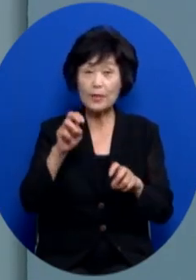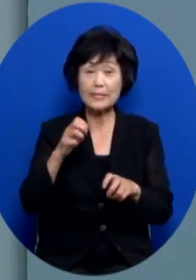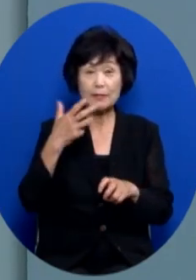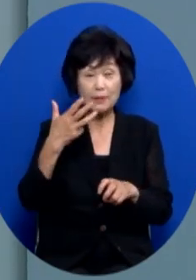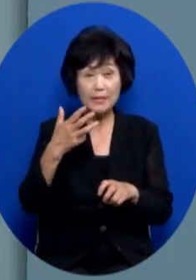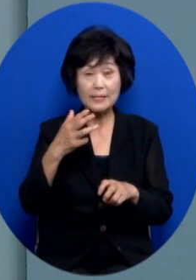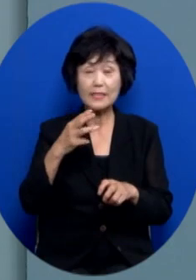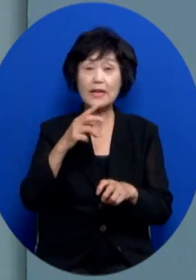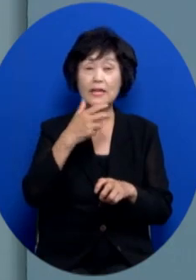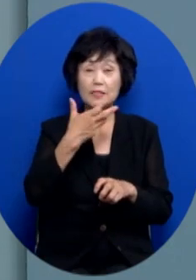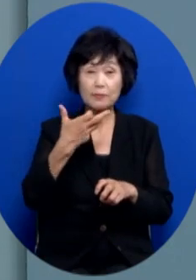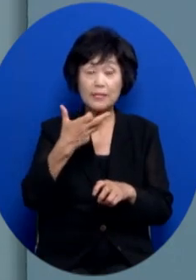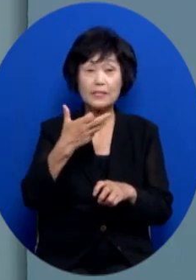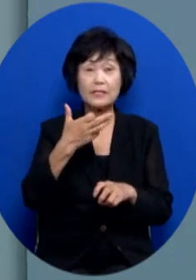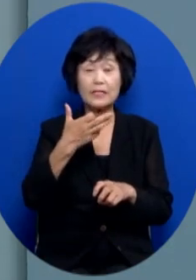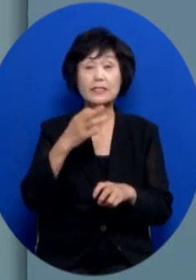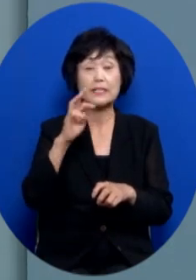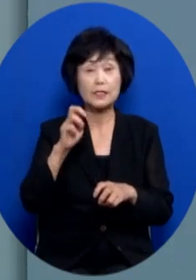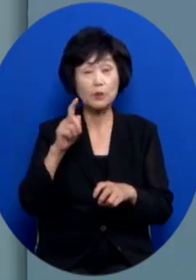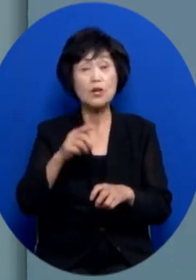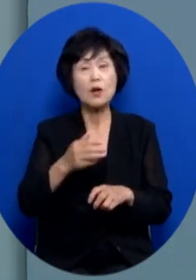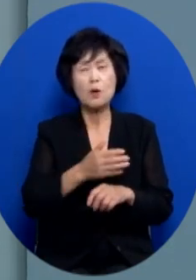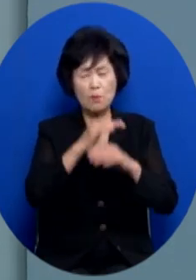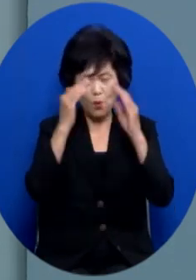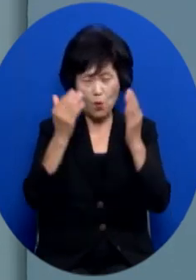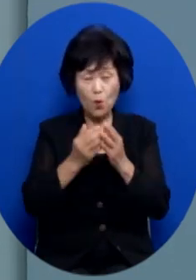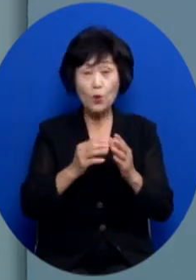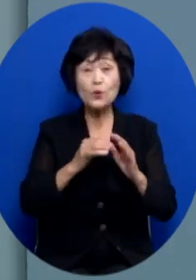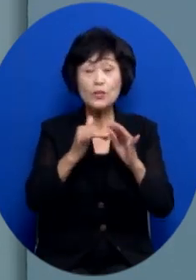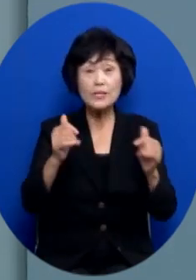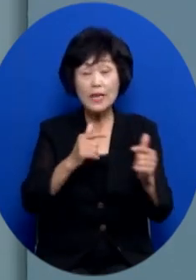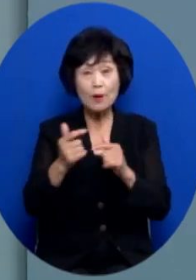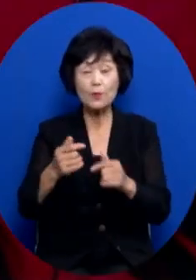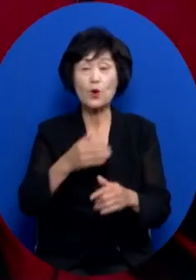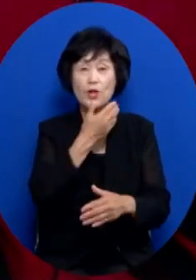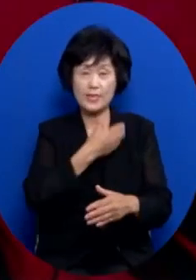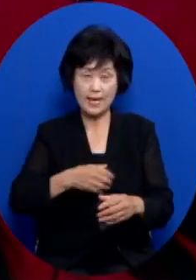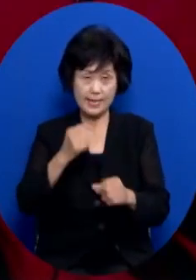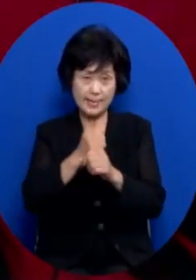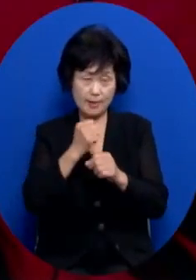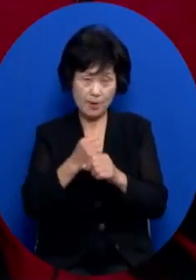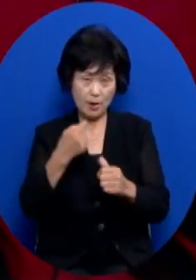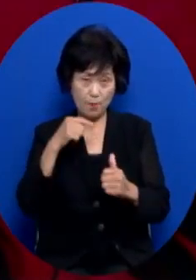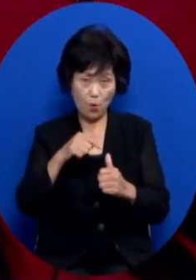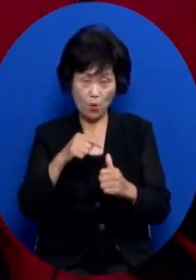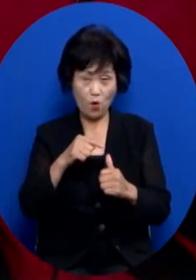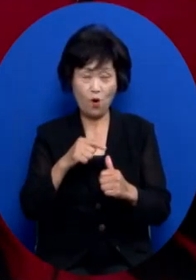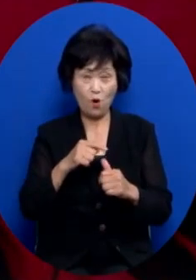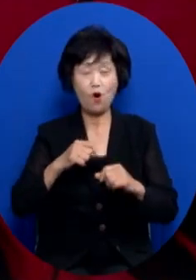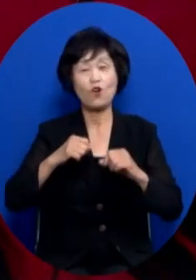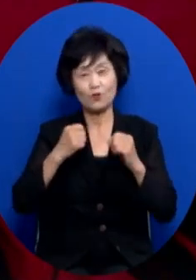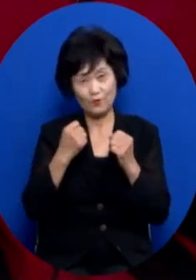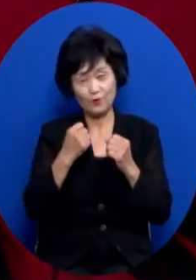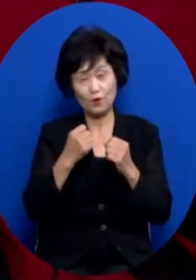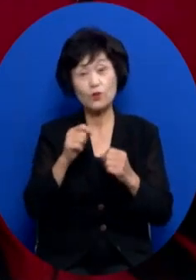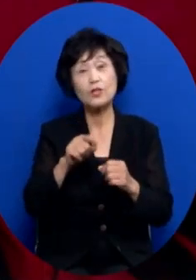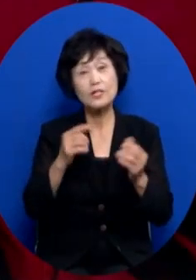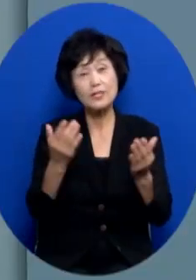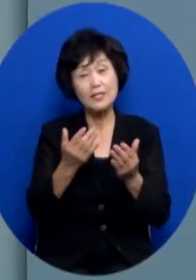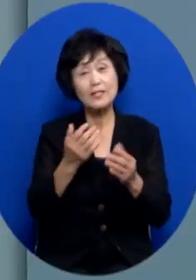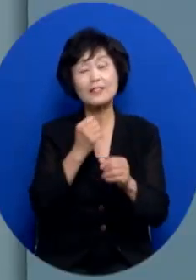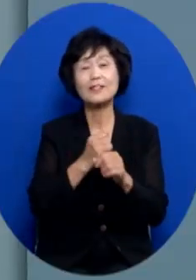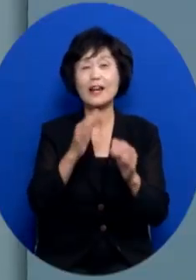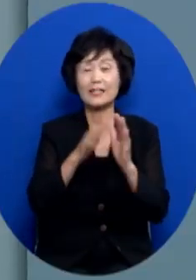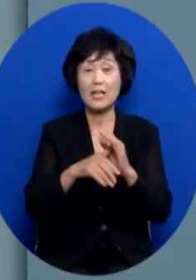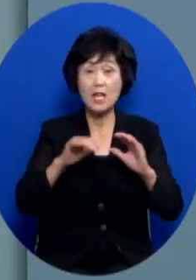복음28장18-20절에서" 모든민족을제자로삼으라"는명령을주셨습니다.또한그분은 “너희가이것을행